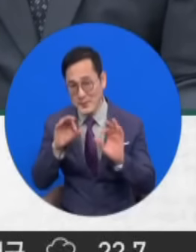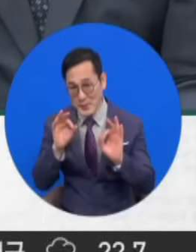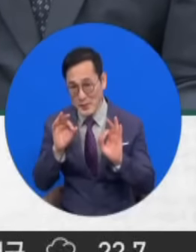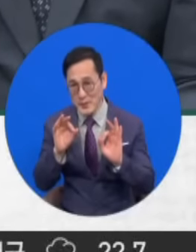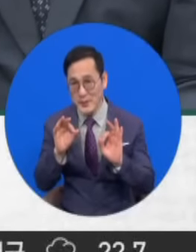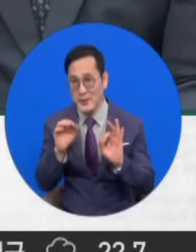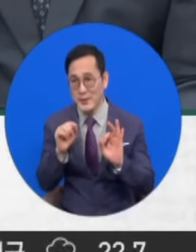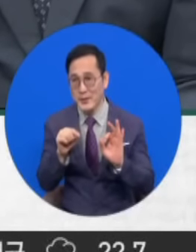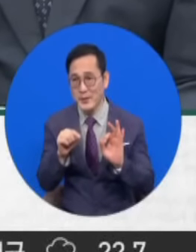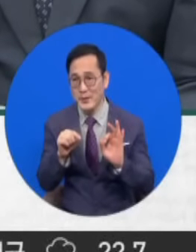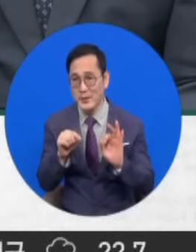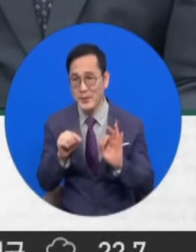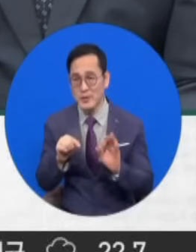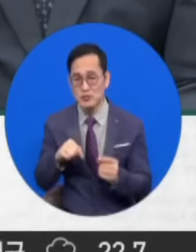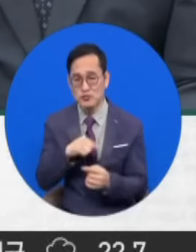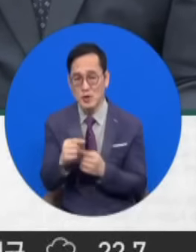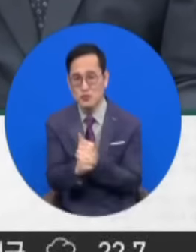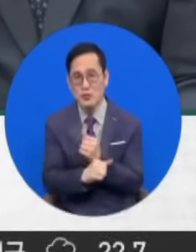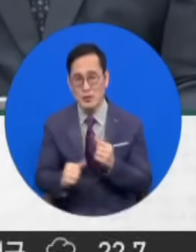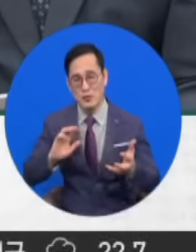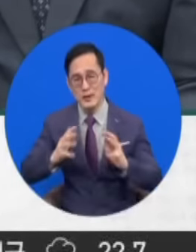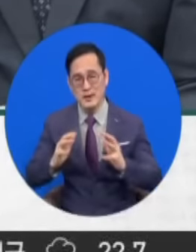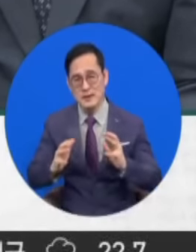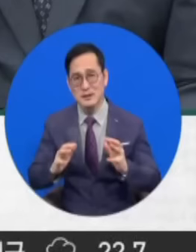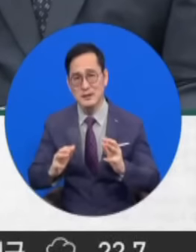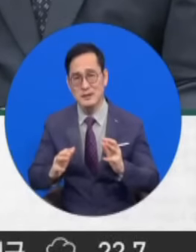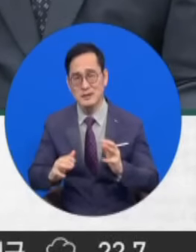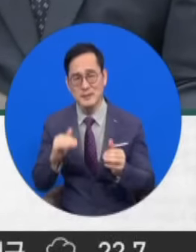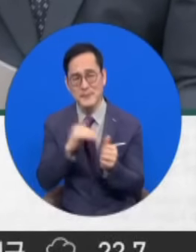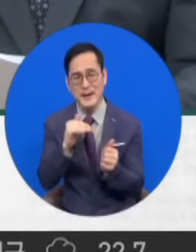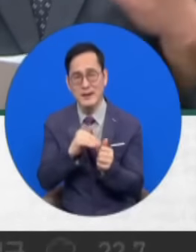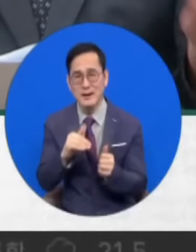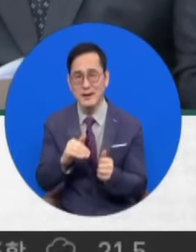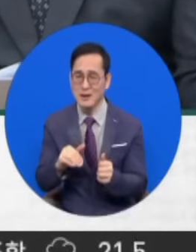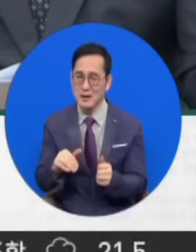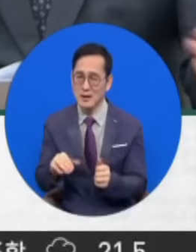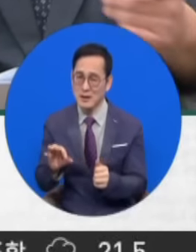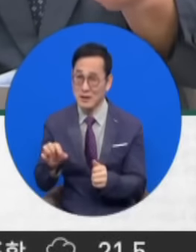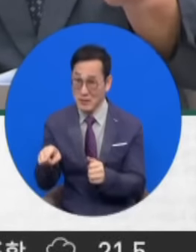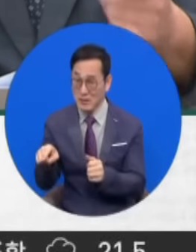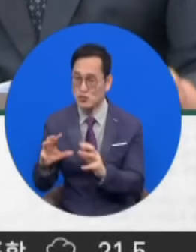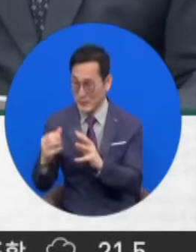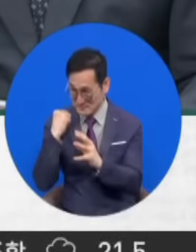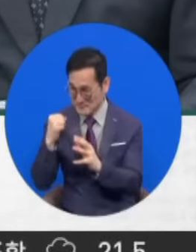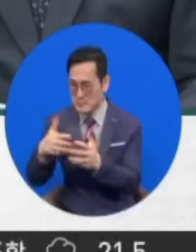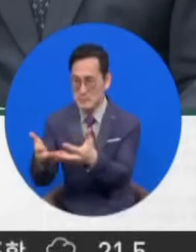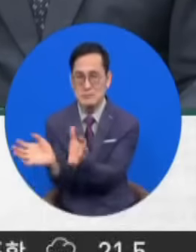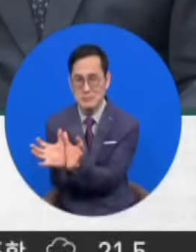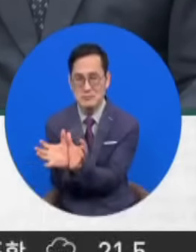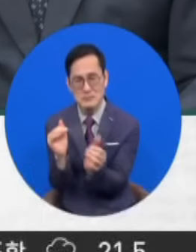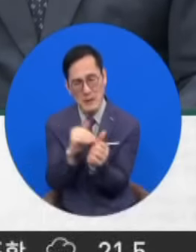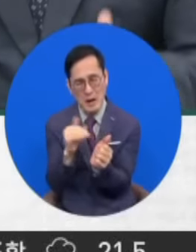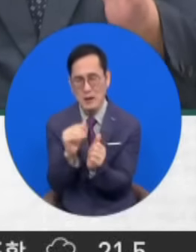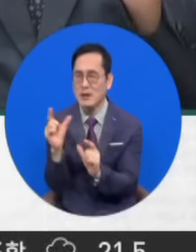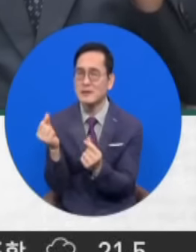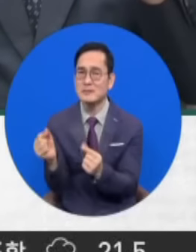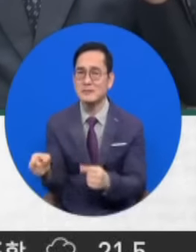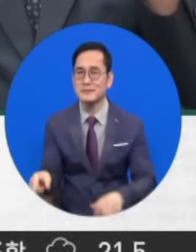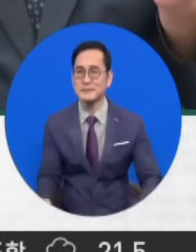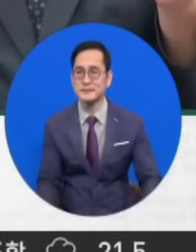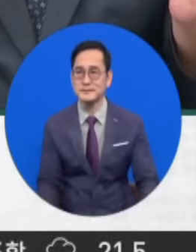작정하고 운영위를 파행시키려고 작정하고 들어오신 게 아닌가? 이런 생각이 들었어요. 그러니까 조금 전에도 발언할 때도